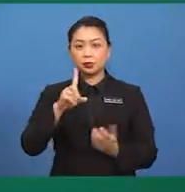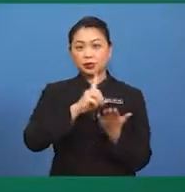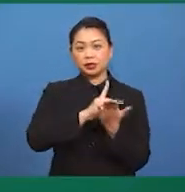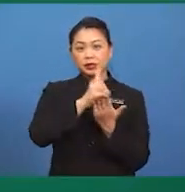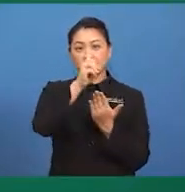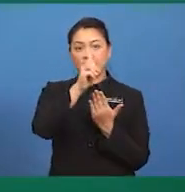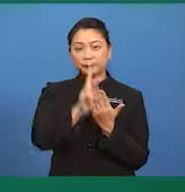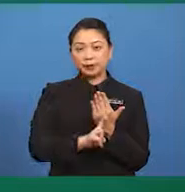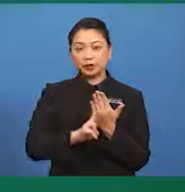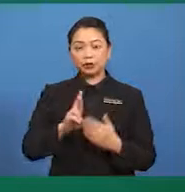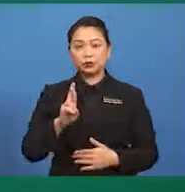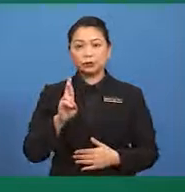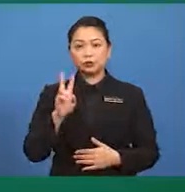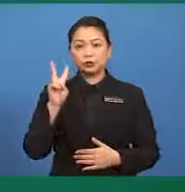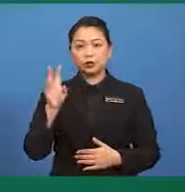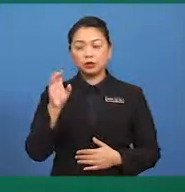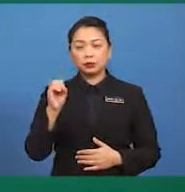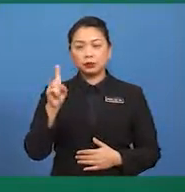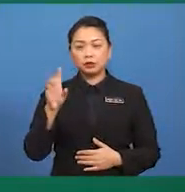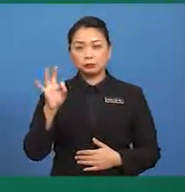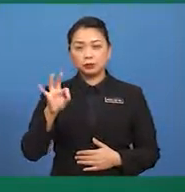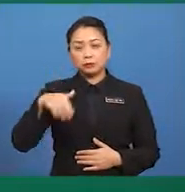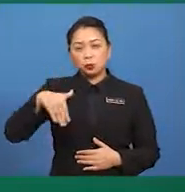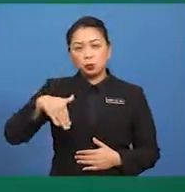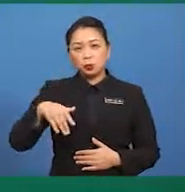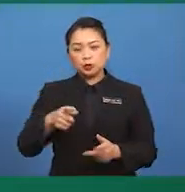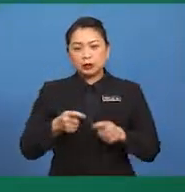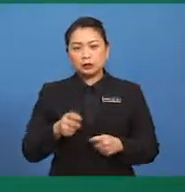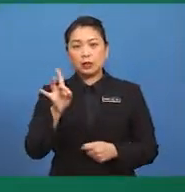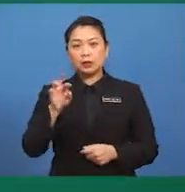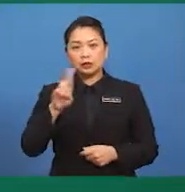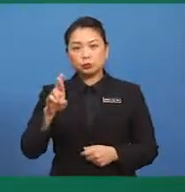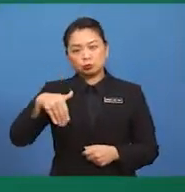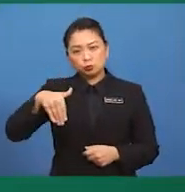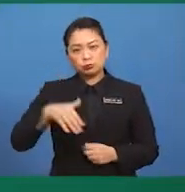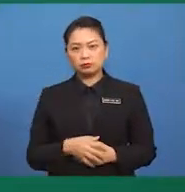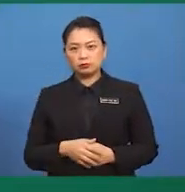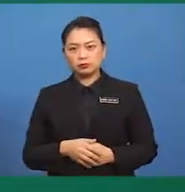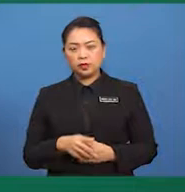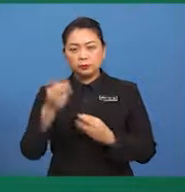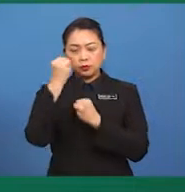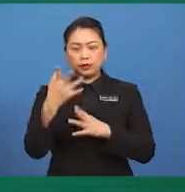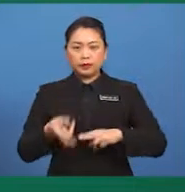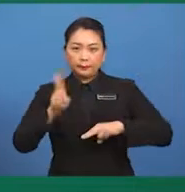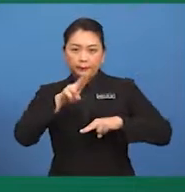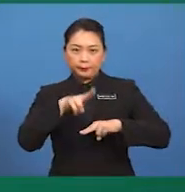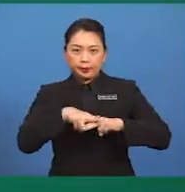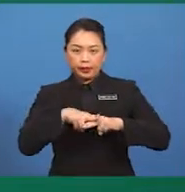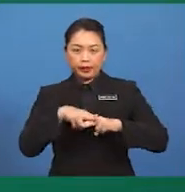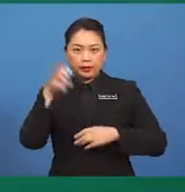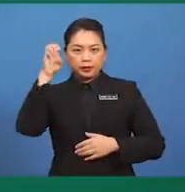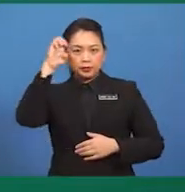Disember 2019, akaun belum terima debit RM8,000. Maklumat tambahan, Encik